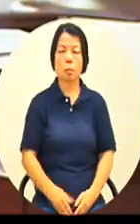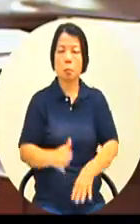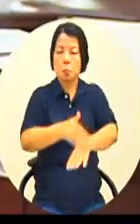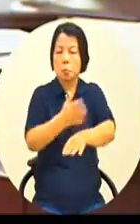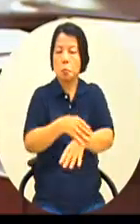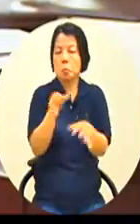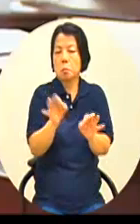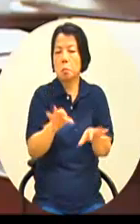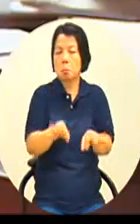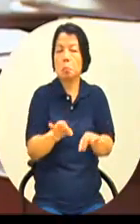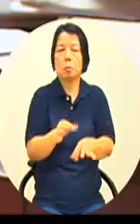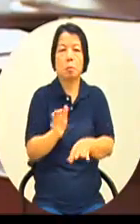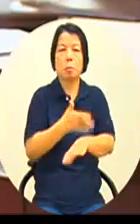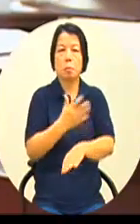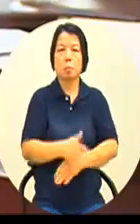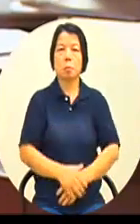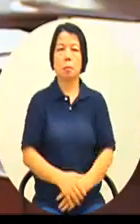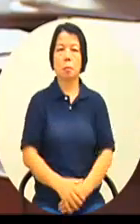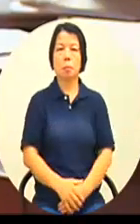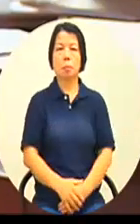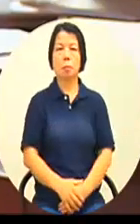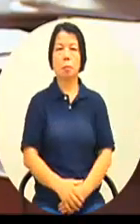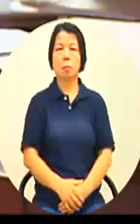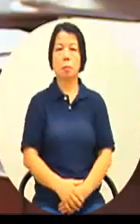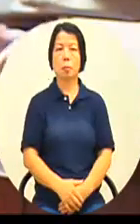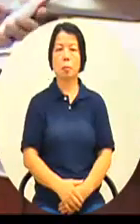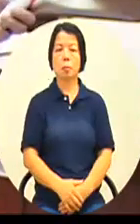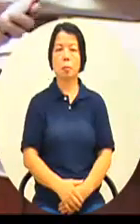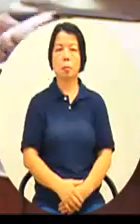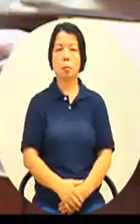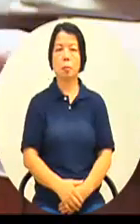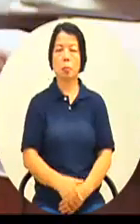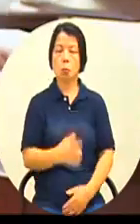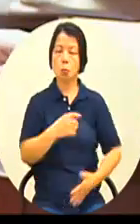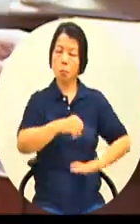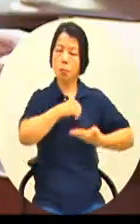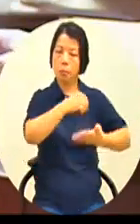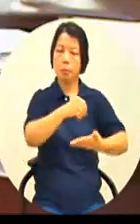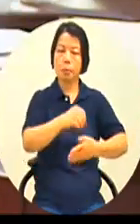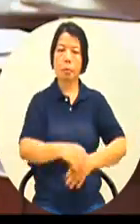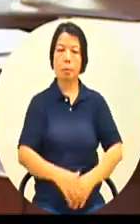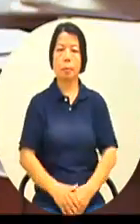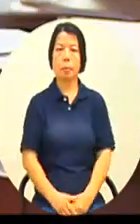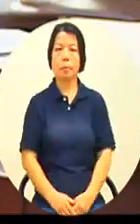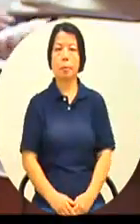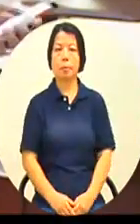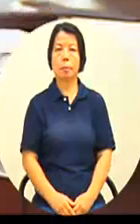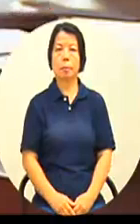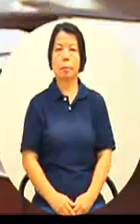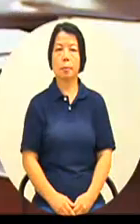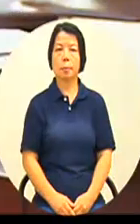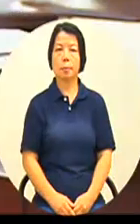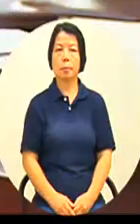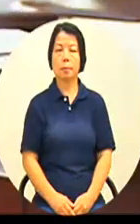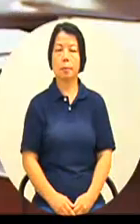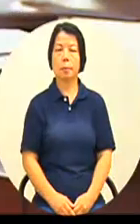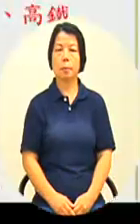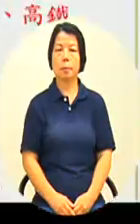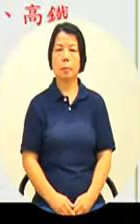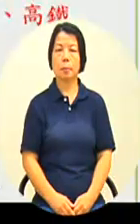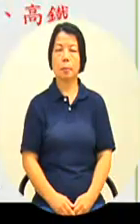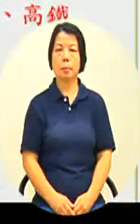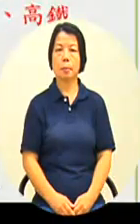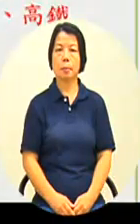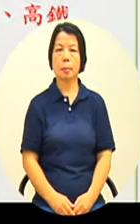这种到处的浪费嘛。哦，啊，所以咧就是讲本色咧，会建议对不对？啊，这个服务包